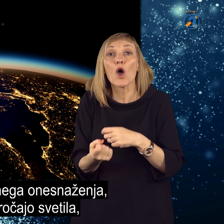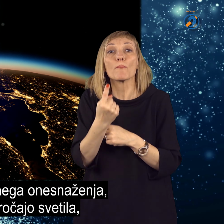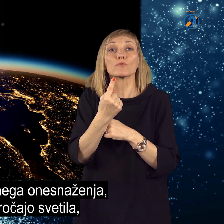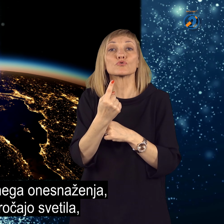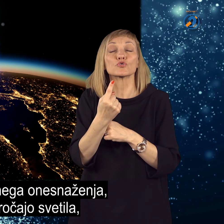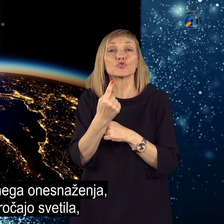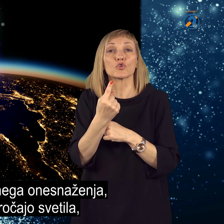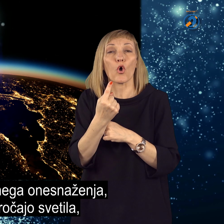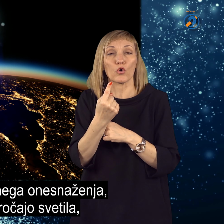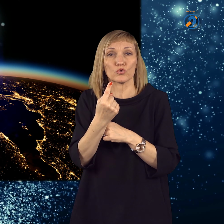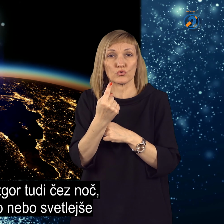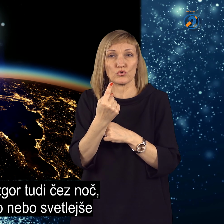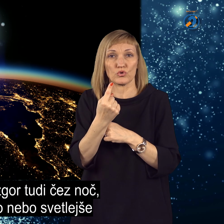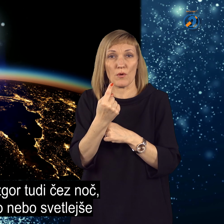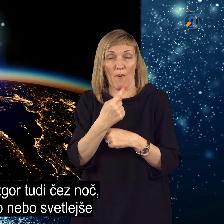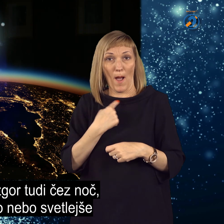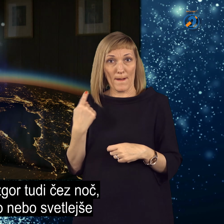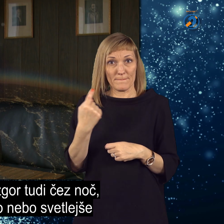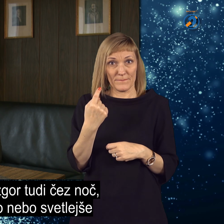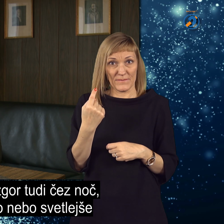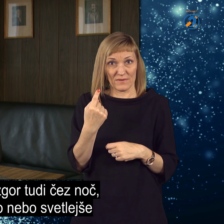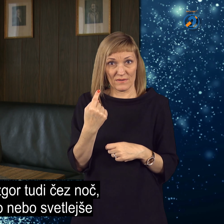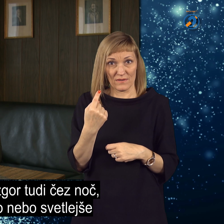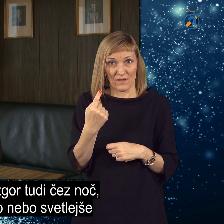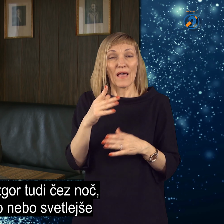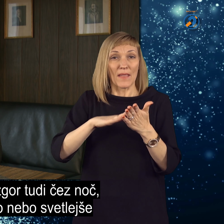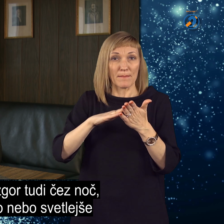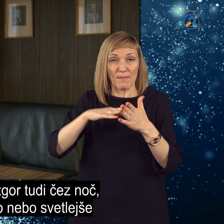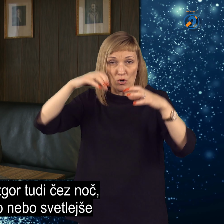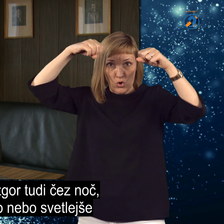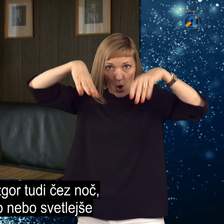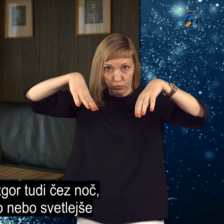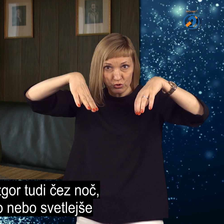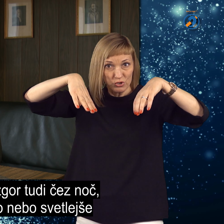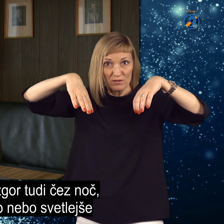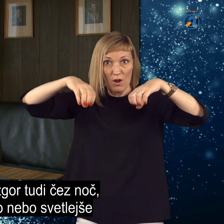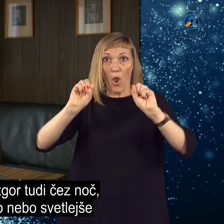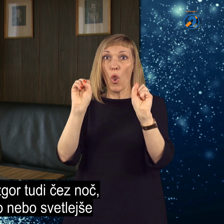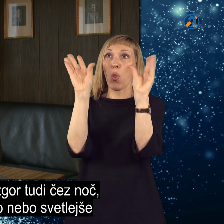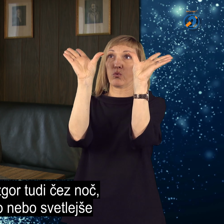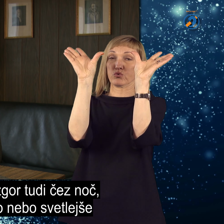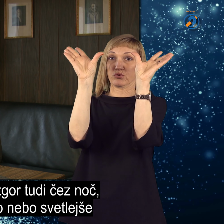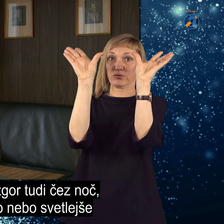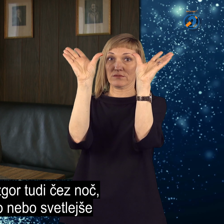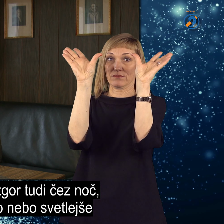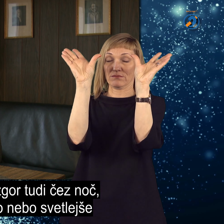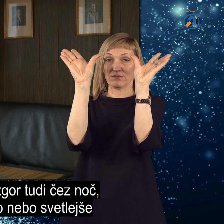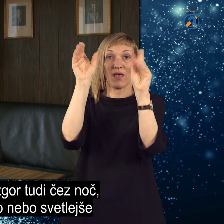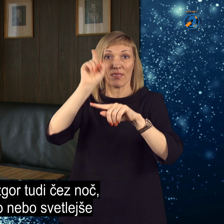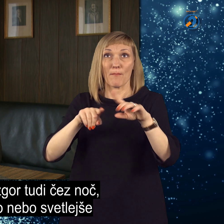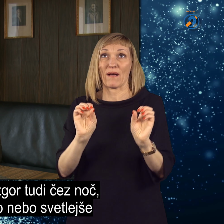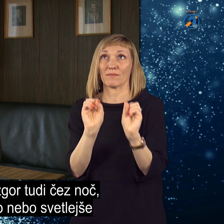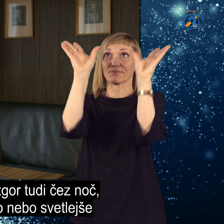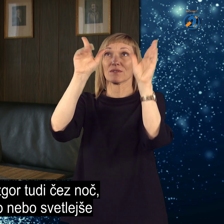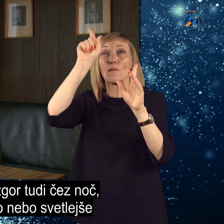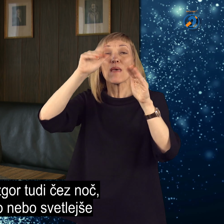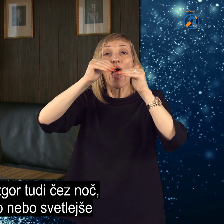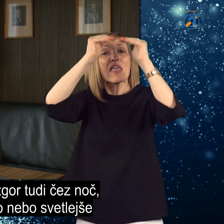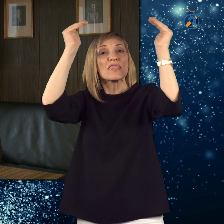povzročajo svetila, ki svetijo na vzgor tudi čez noč, je posledično nebo